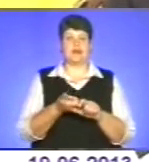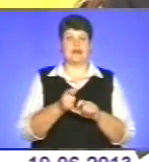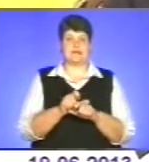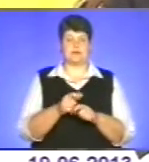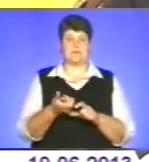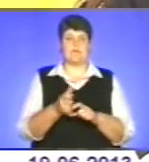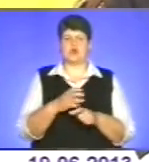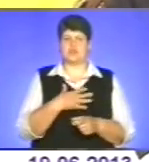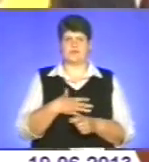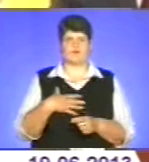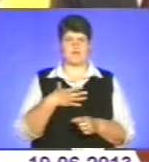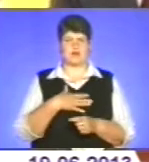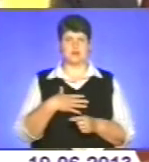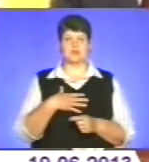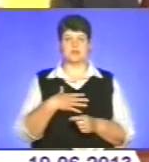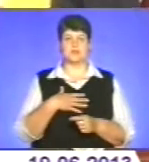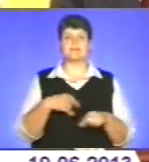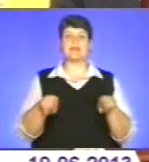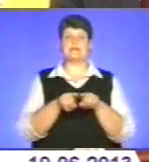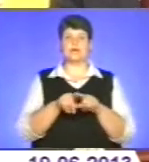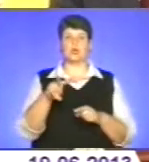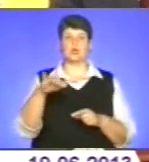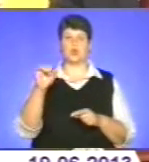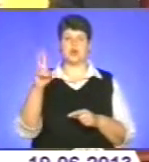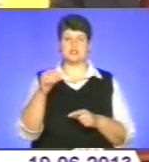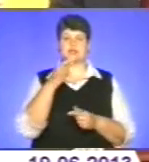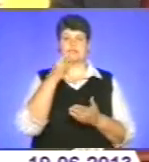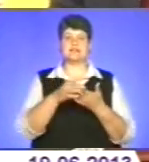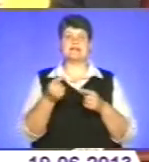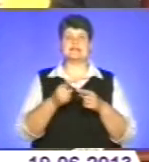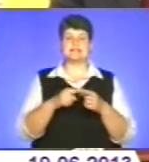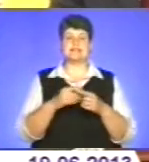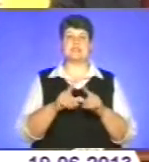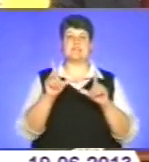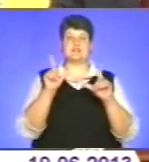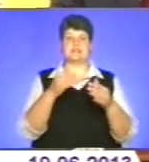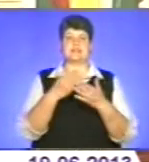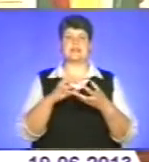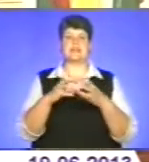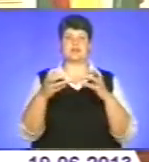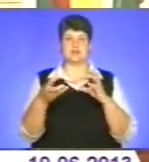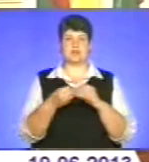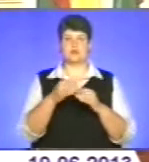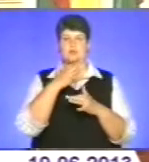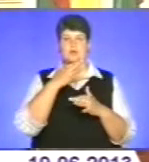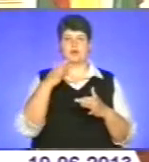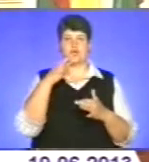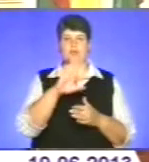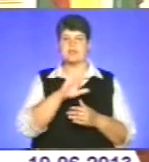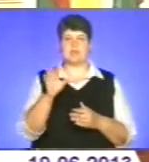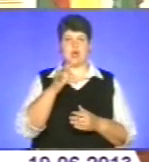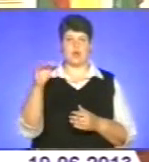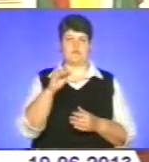нас волнует. Також Лукашенко зазначив, що цей візит є результатом багатьох неофіційних зустрічей та перемови з президентом